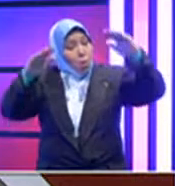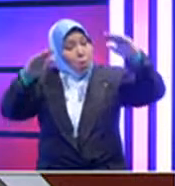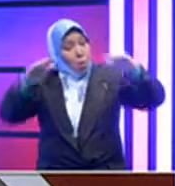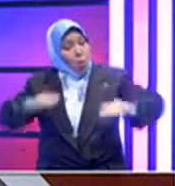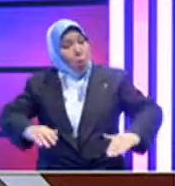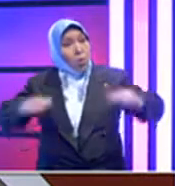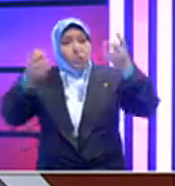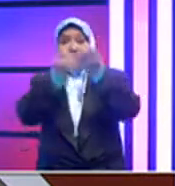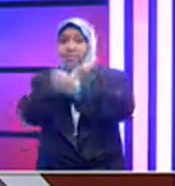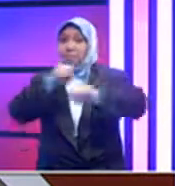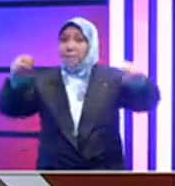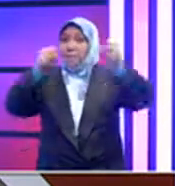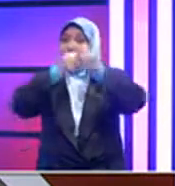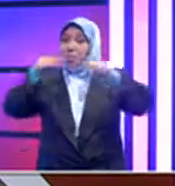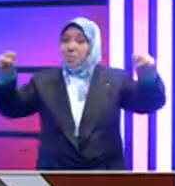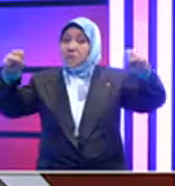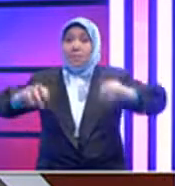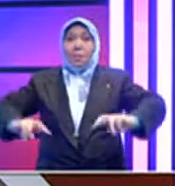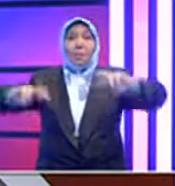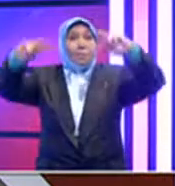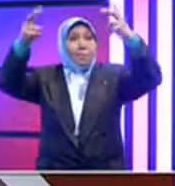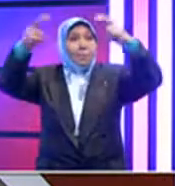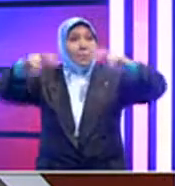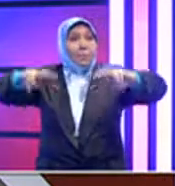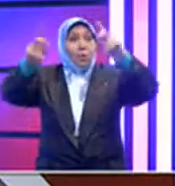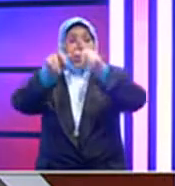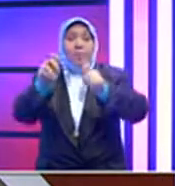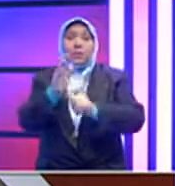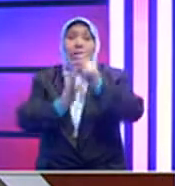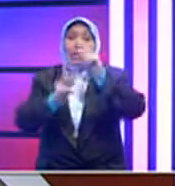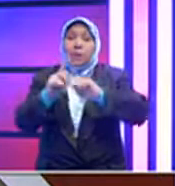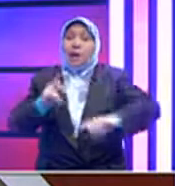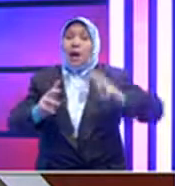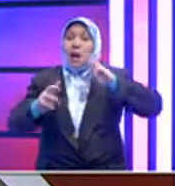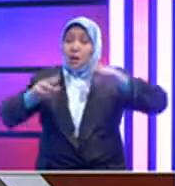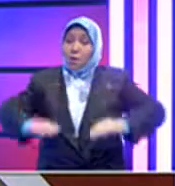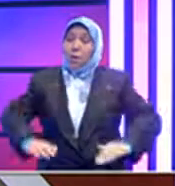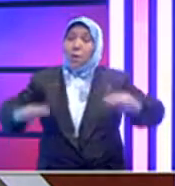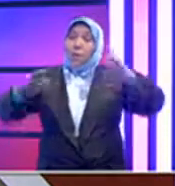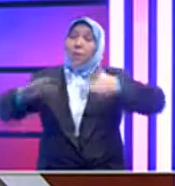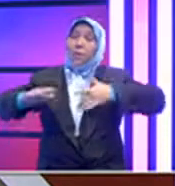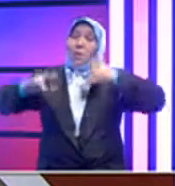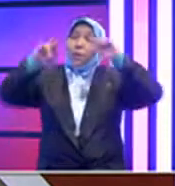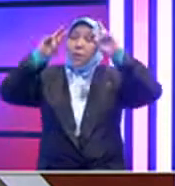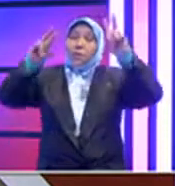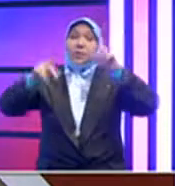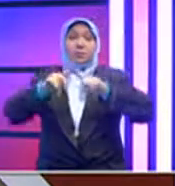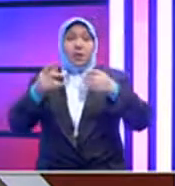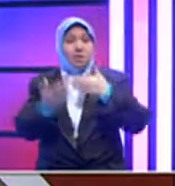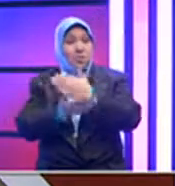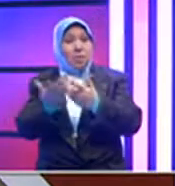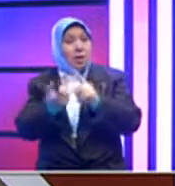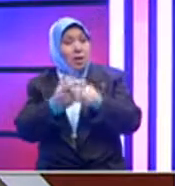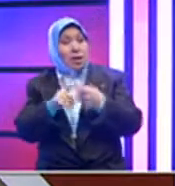betulin naikkan barang raspberry tingkat dua ataupun tempat yang tinggi jadi bila itu Nippon dirasa aman saja tapi kalau sebagian